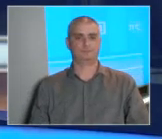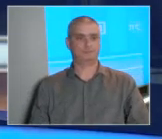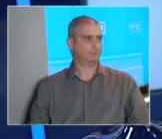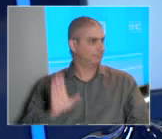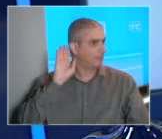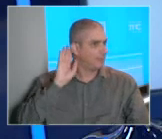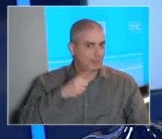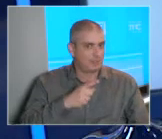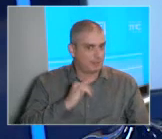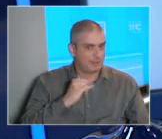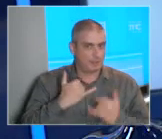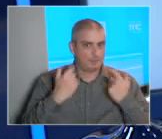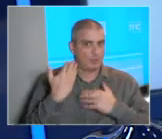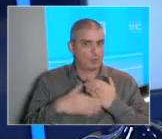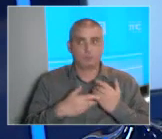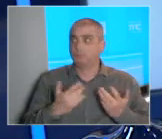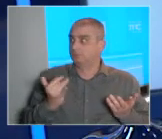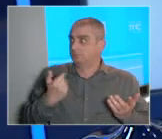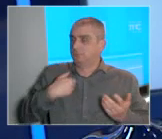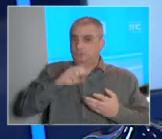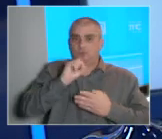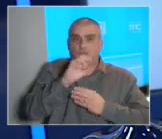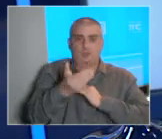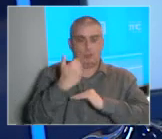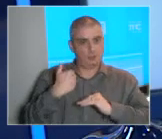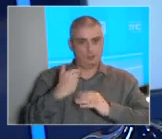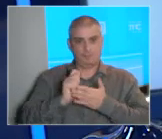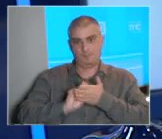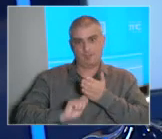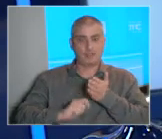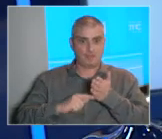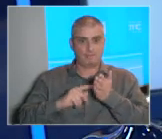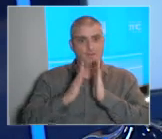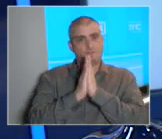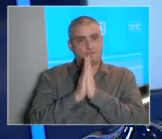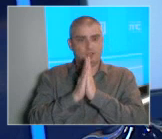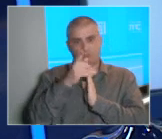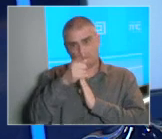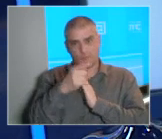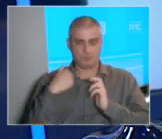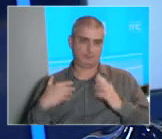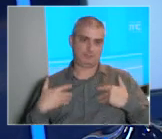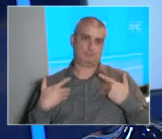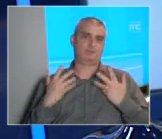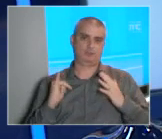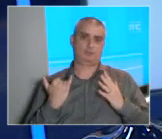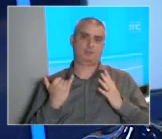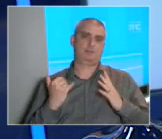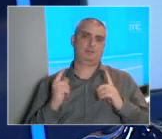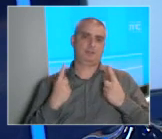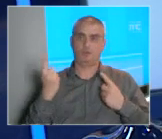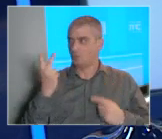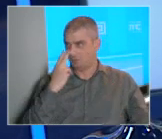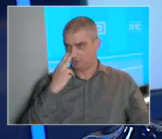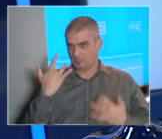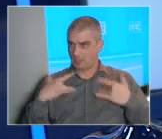התעדכנת בהתפתחות האחרונה? האמת היא שגם שלחנו מוקדם יותר היום מכתב, ושדי מבקש את זה ממנו, אז אני מאוד שמח שכך גם קרה. הוא